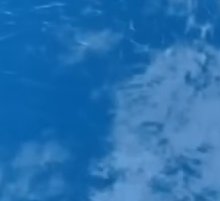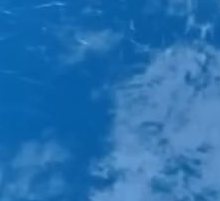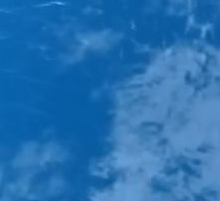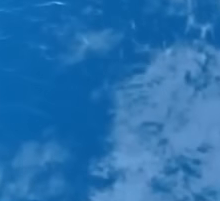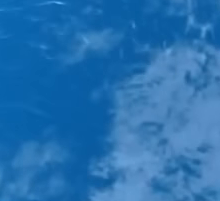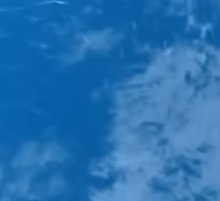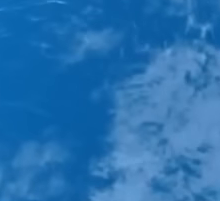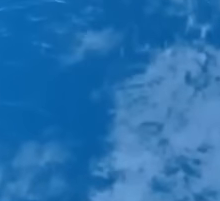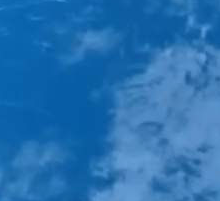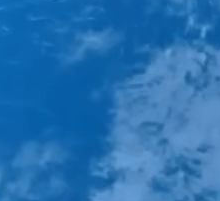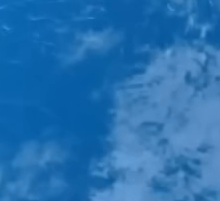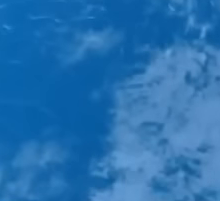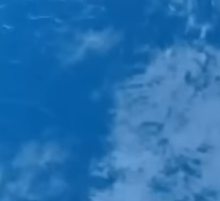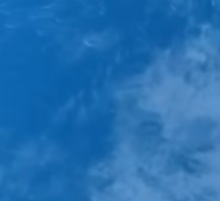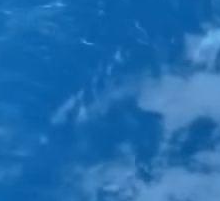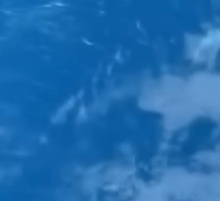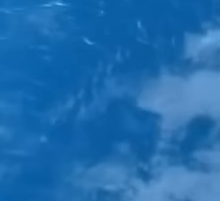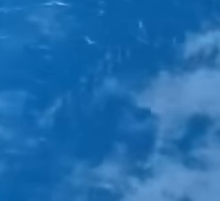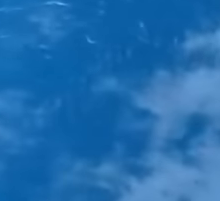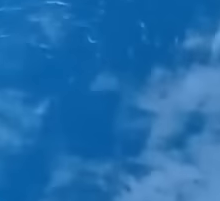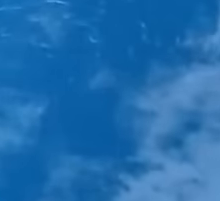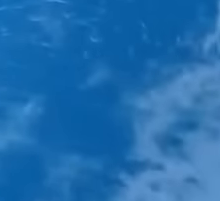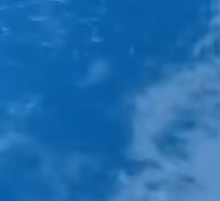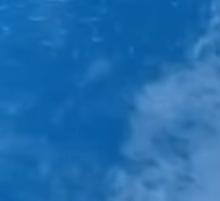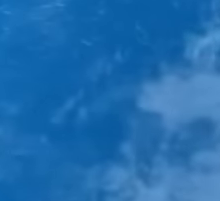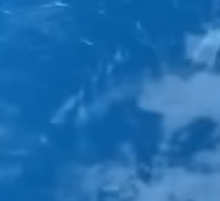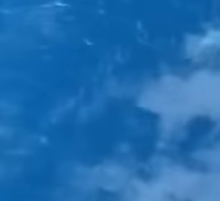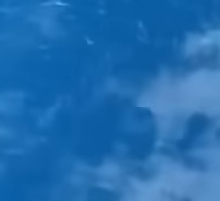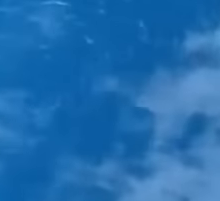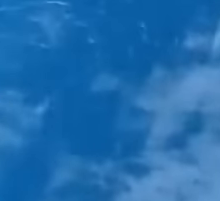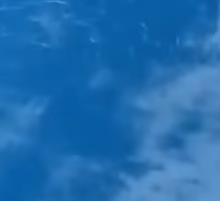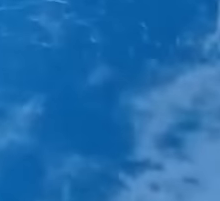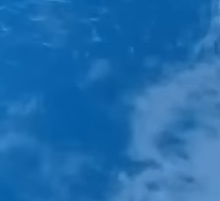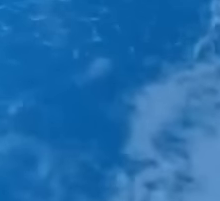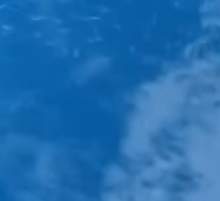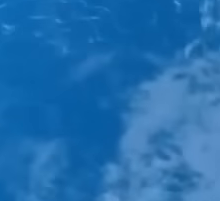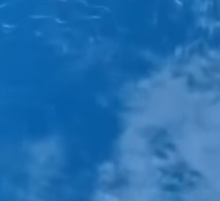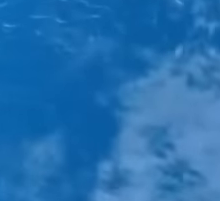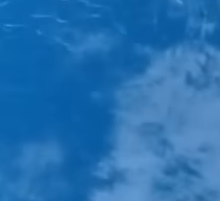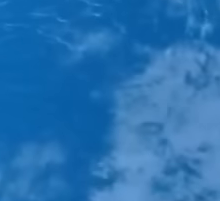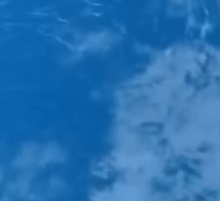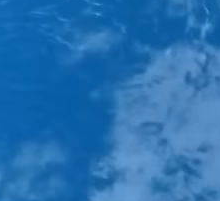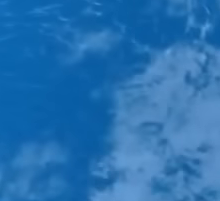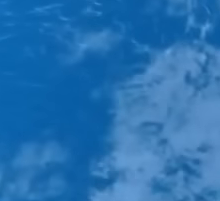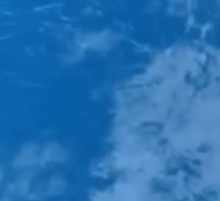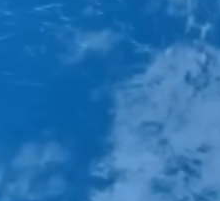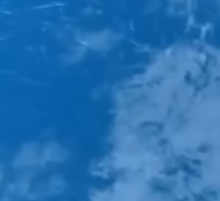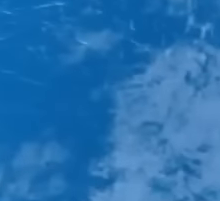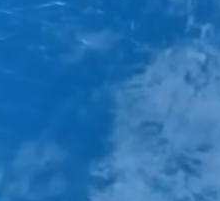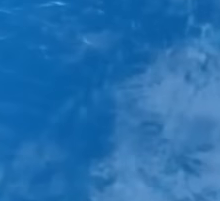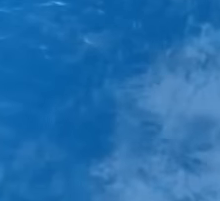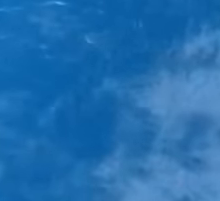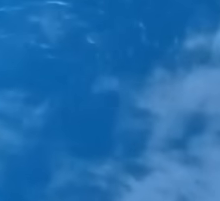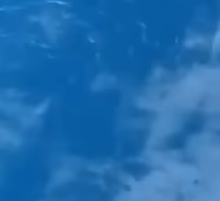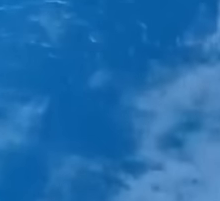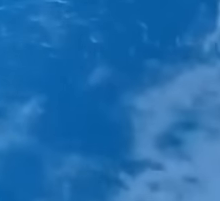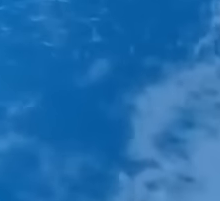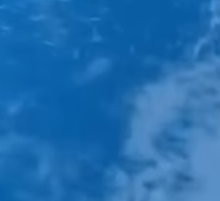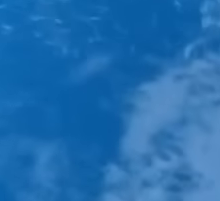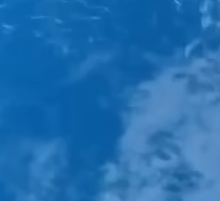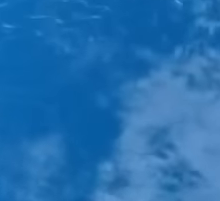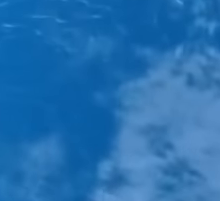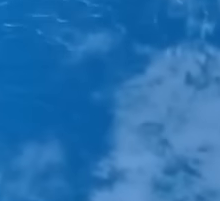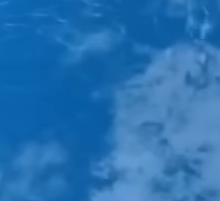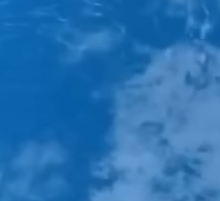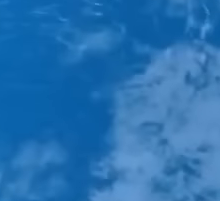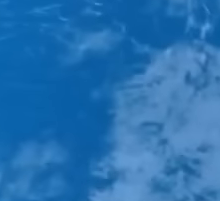Negros Occidental at northern portion ng Negros Oriental. Signal number 1 din sa northern at central portions ng Cebu, kasama po ang Bantayan